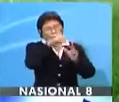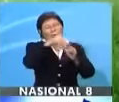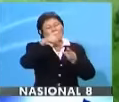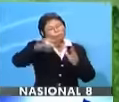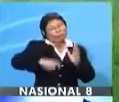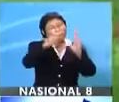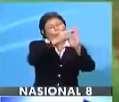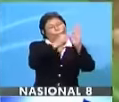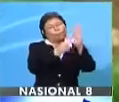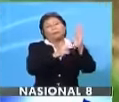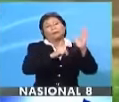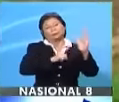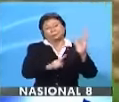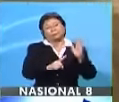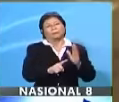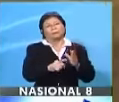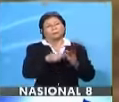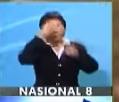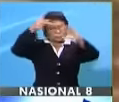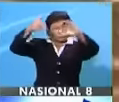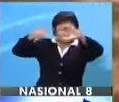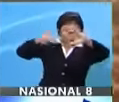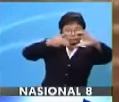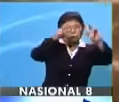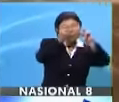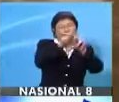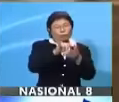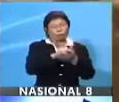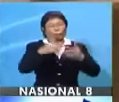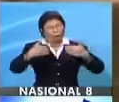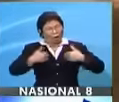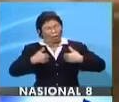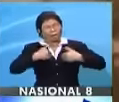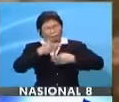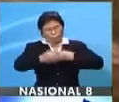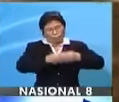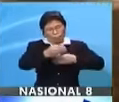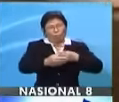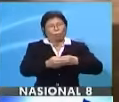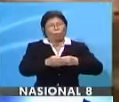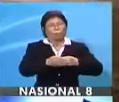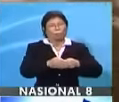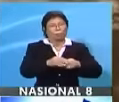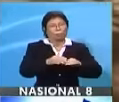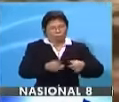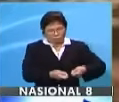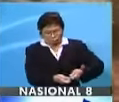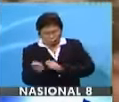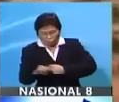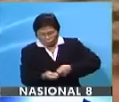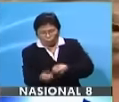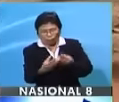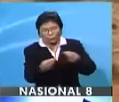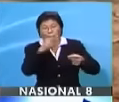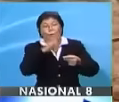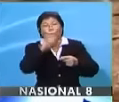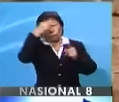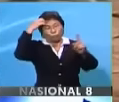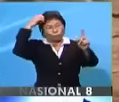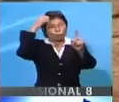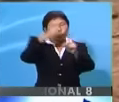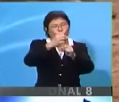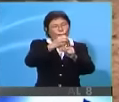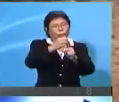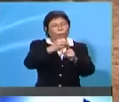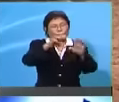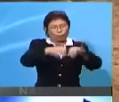Islam. Tinjauan kami di Tanah Perkuburan Islam Kampung berkenaan mendapati proses menambun tanah merah sedang dilakukan untuk tujuan